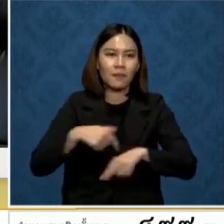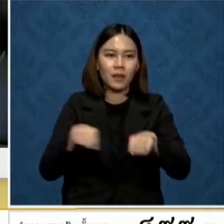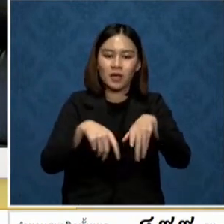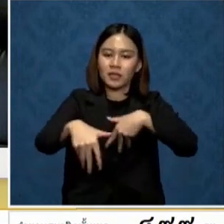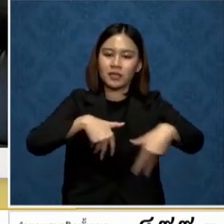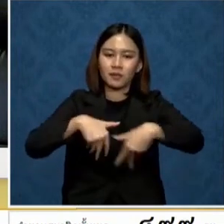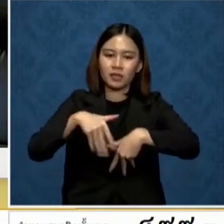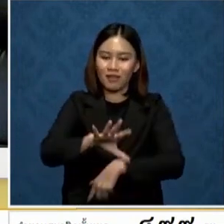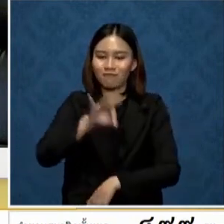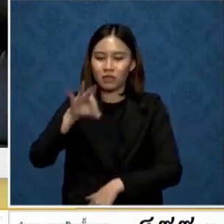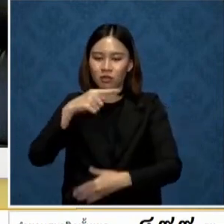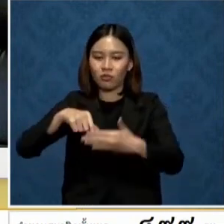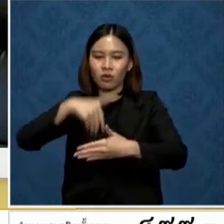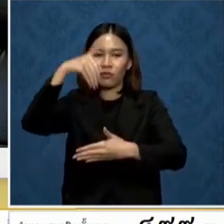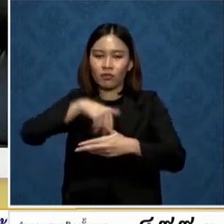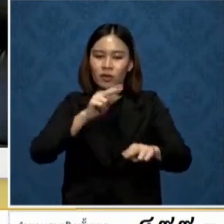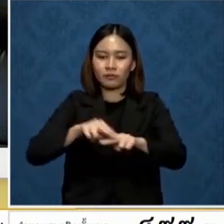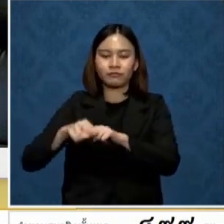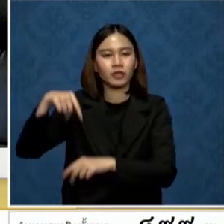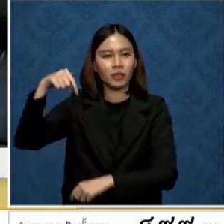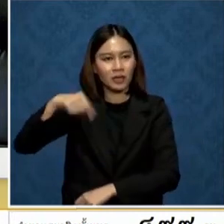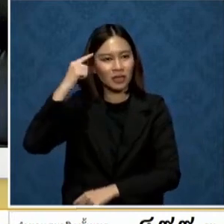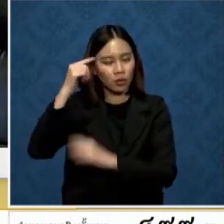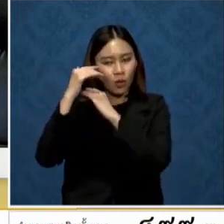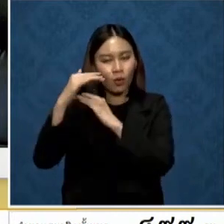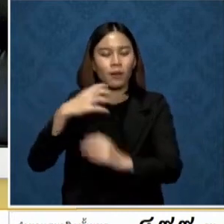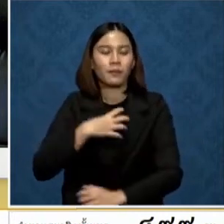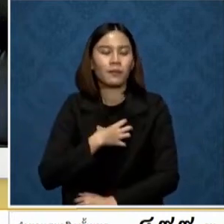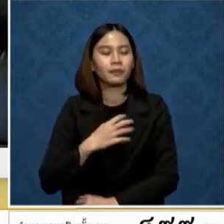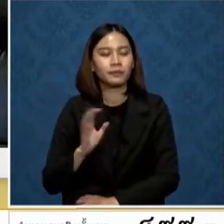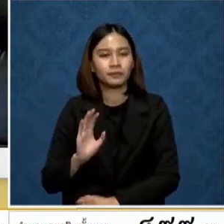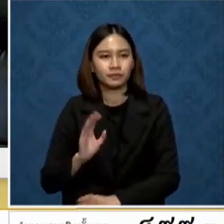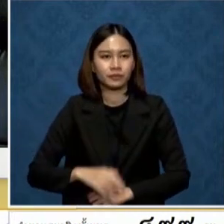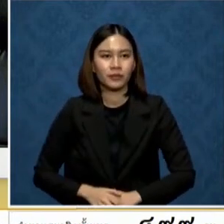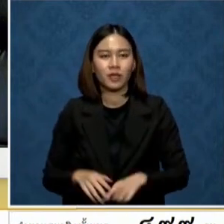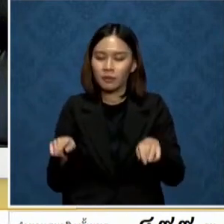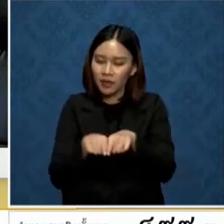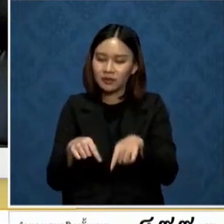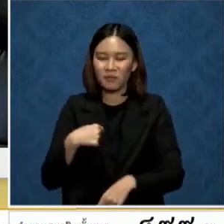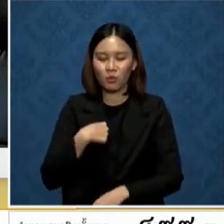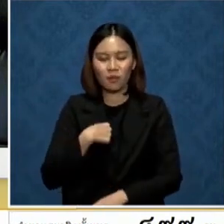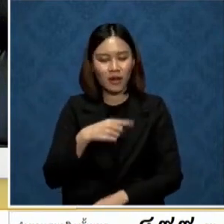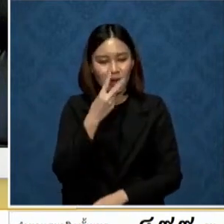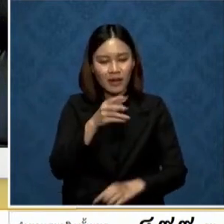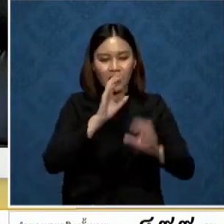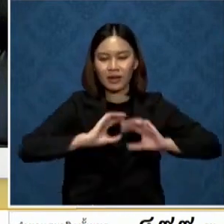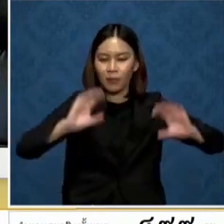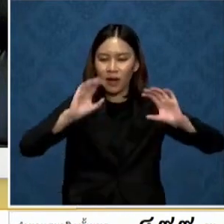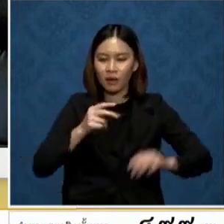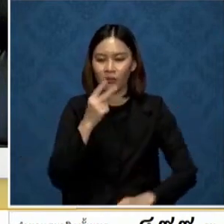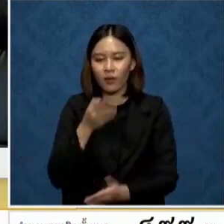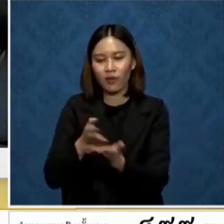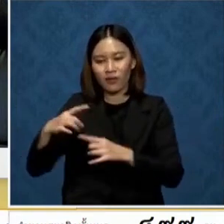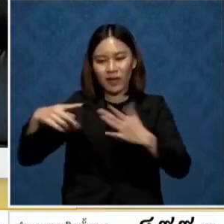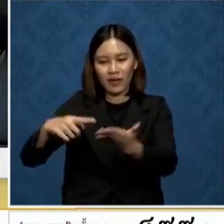ประชาชนที่เลือกเราเข้ามานั่งเสพะในสภาแห่งนี้เนี่ยคาดหวังให้เป็นเช่นเดียวกันครับผมก็ไม่อยากเห็นรัฐบาลที่พอเห็นฝ่าย